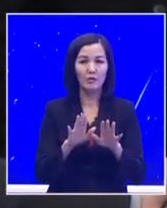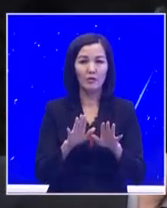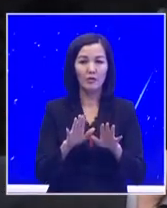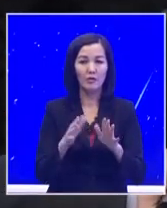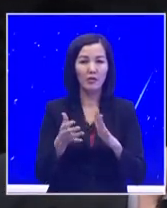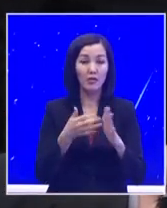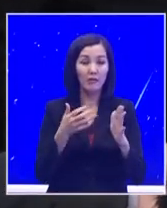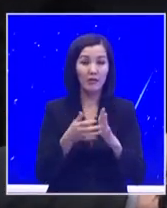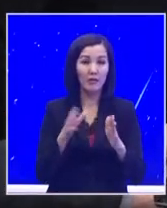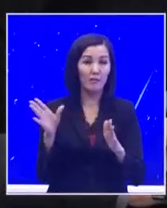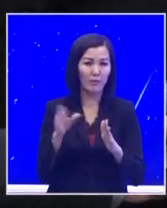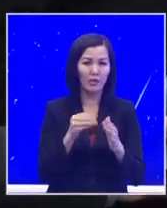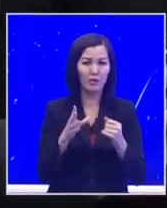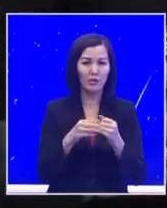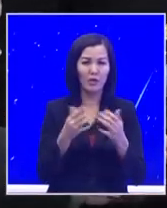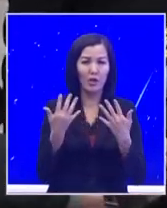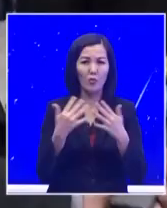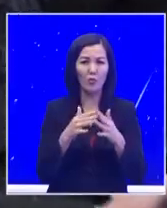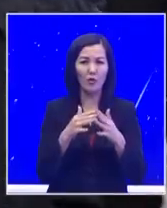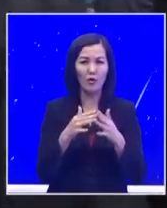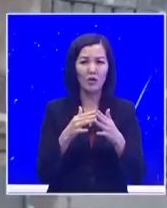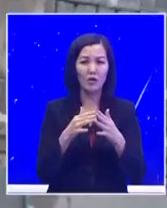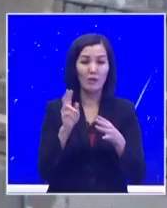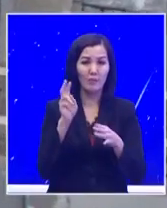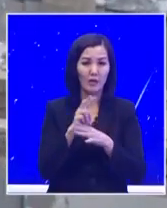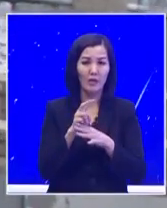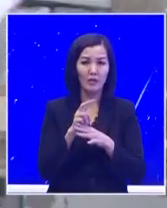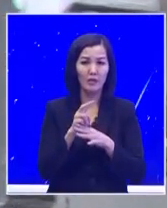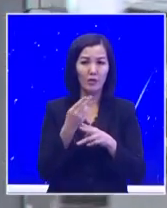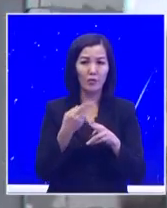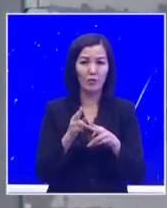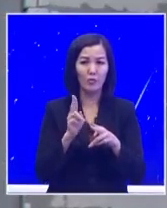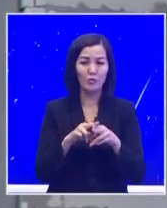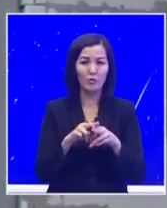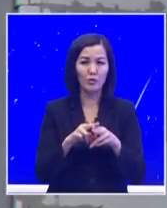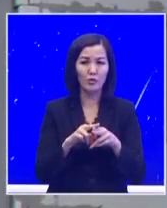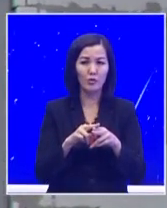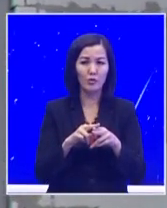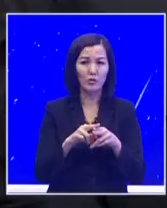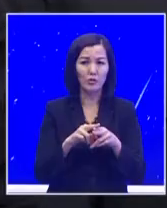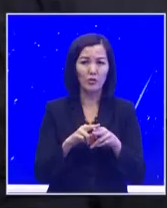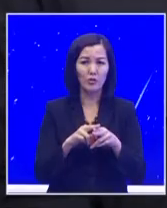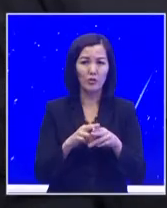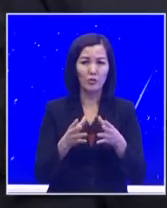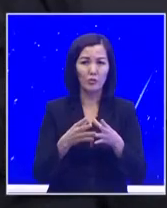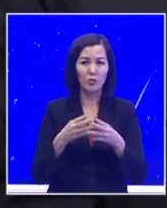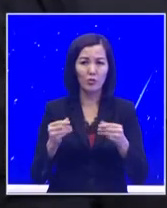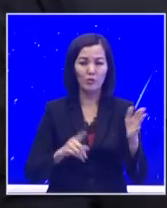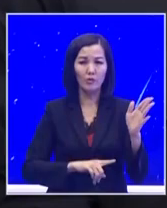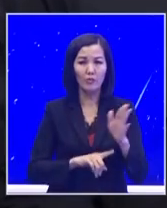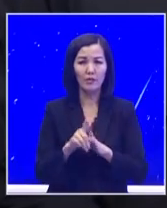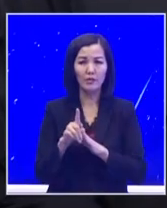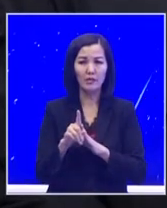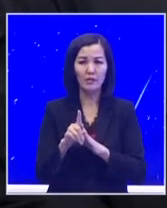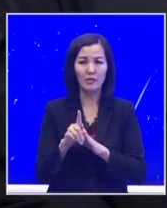не хватает? Аулга, Баргандарга. Очень удобно. За сезон можем поставить. Коктем до вас так, где уже крысим. В